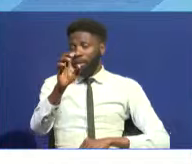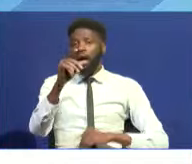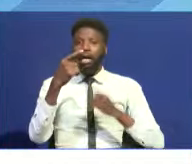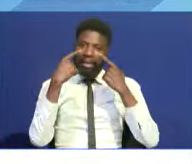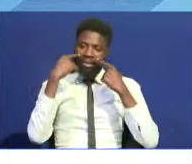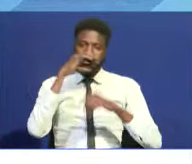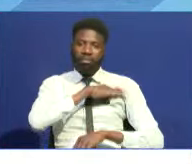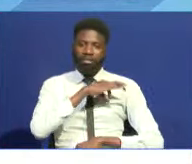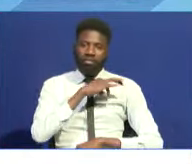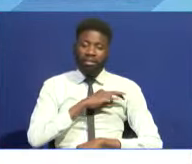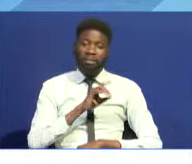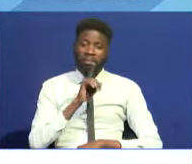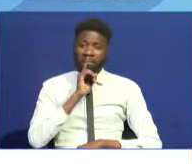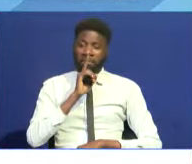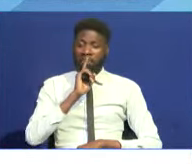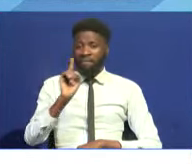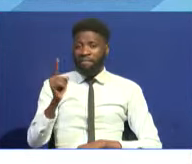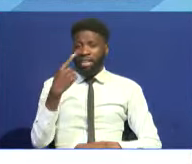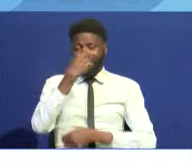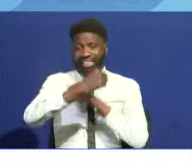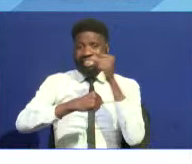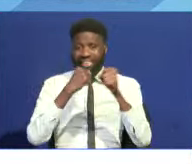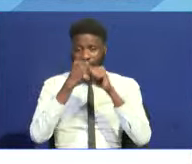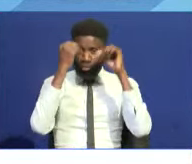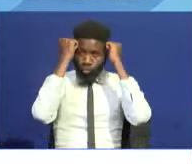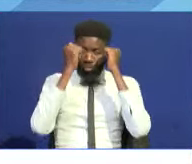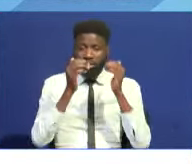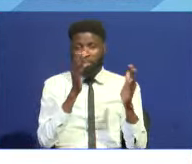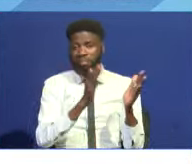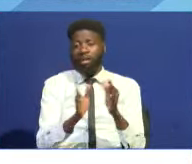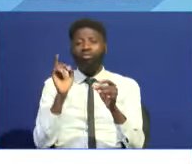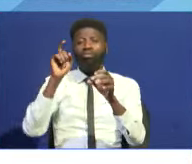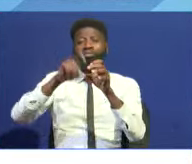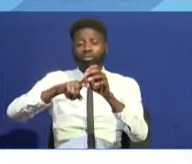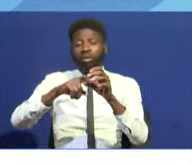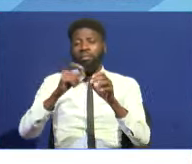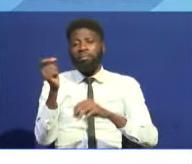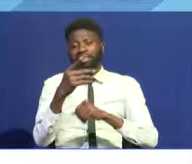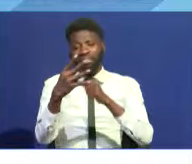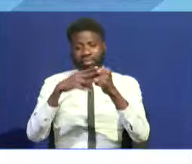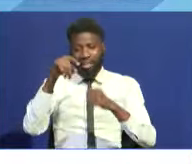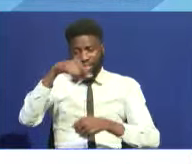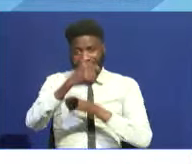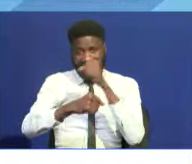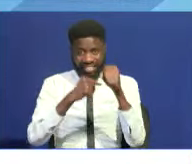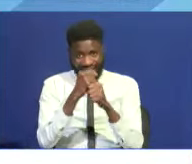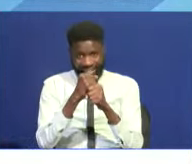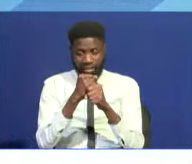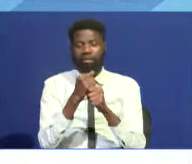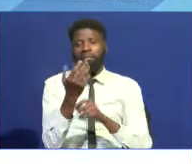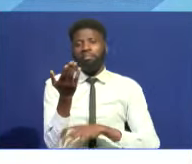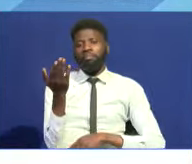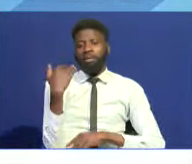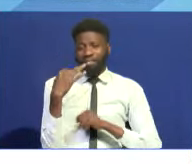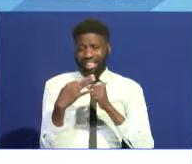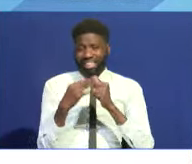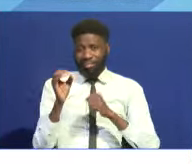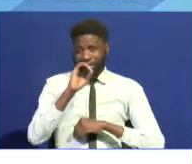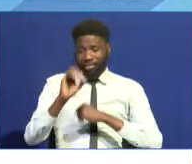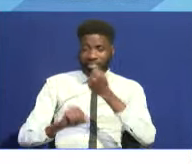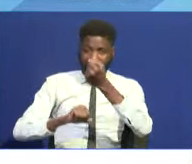wa kwanza wanaotarajiwa kujiunga na vyuo mbalimbali mwezi Septemba mwaka huu umeongezeka kutoka 80%